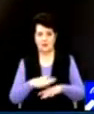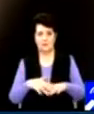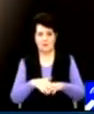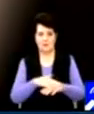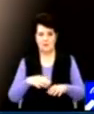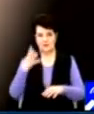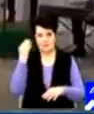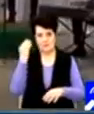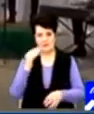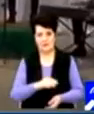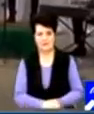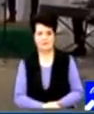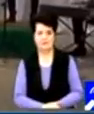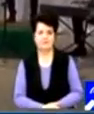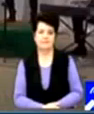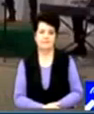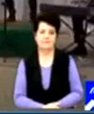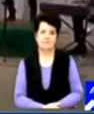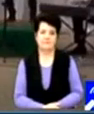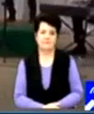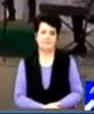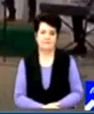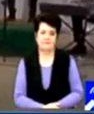popular moldovenesc.